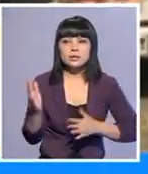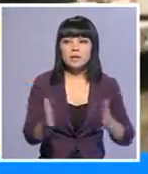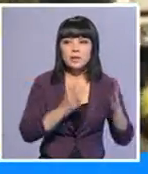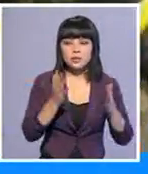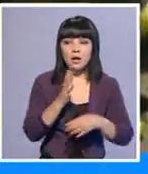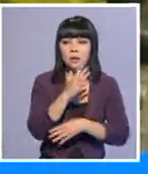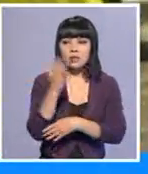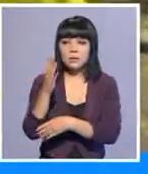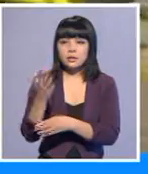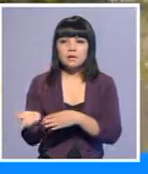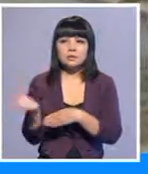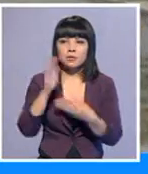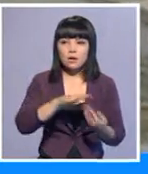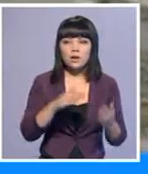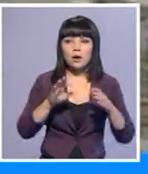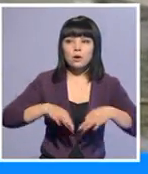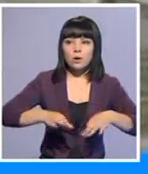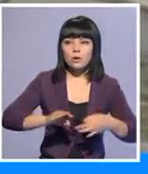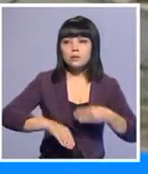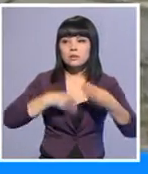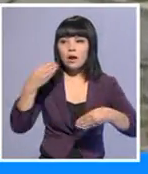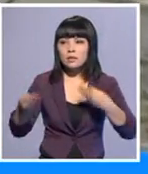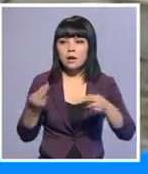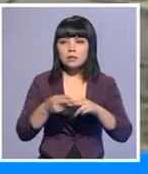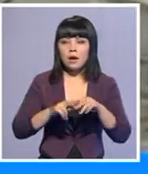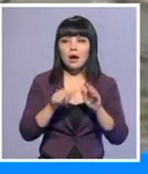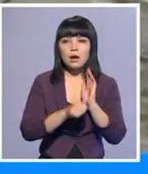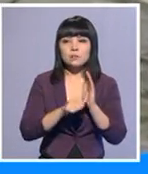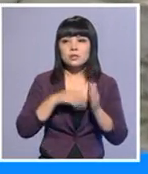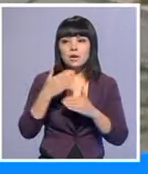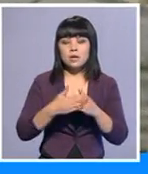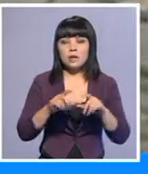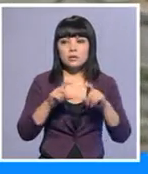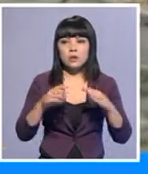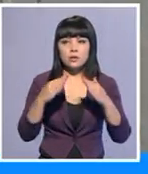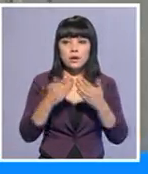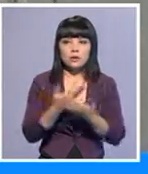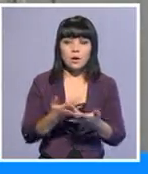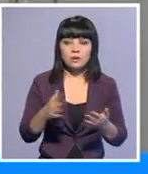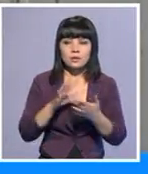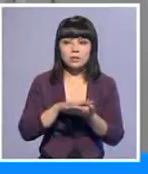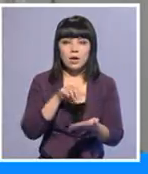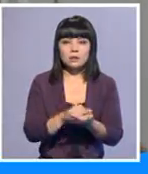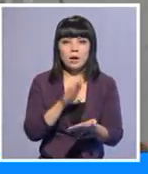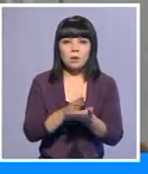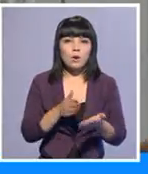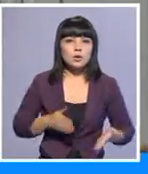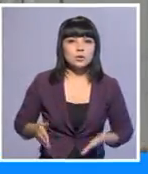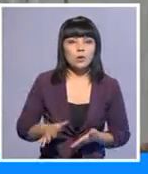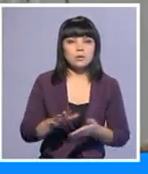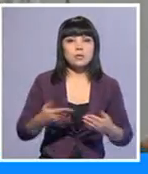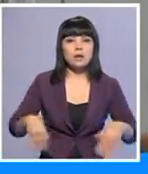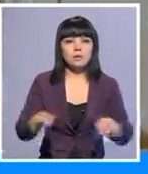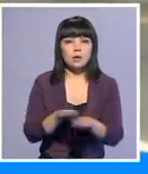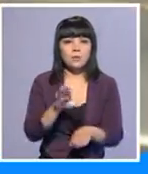ағаштар түп тамырымен жолынып, көліктер аударылып, 60 шақты ғимаратқа зақым келген. Тағы ондаған баспана тасталқан болды. Жолдар да жабылған.